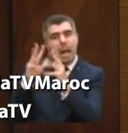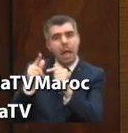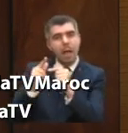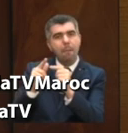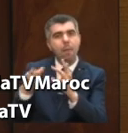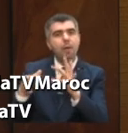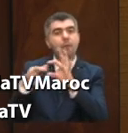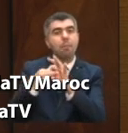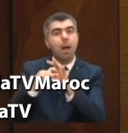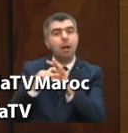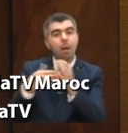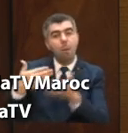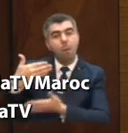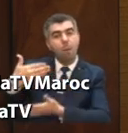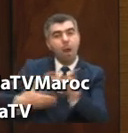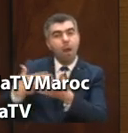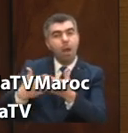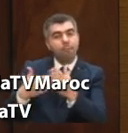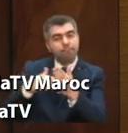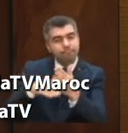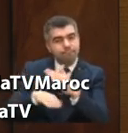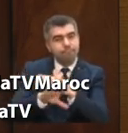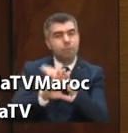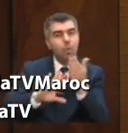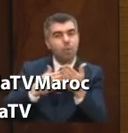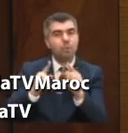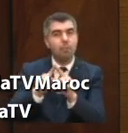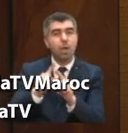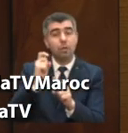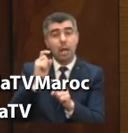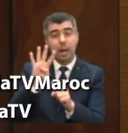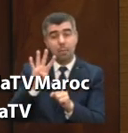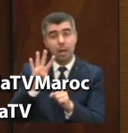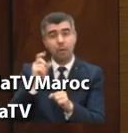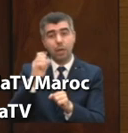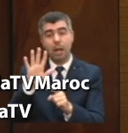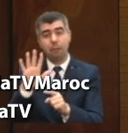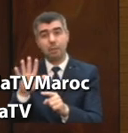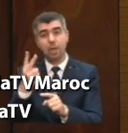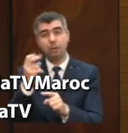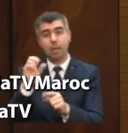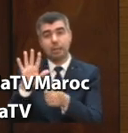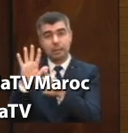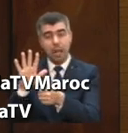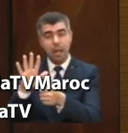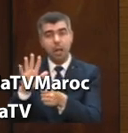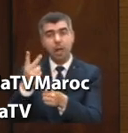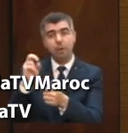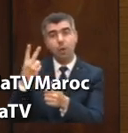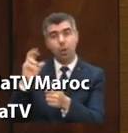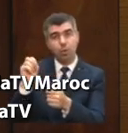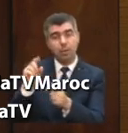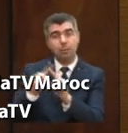الأعمال المصرح به برسم كل شهر من أشهر أبريل ومايو ويونيو 2020 بالمتوسط الشهري لرقم